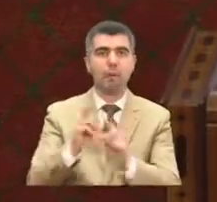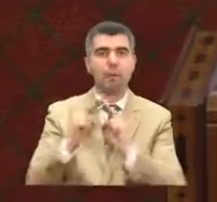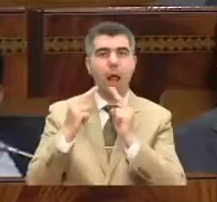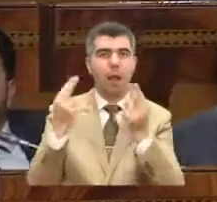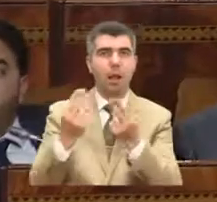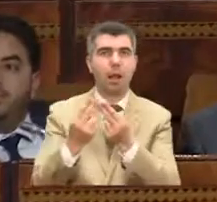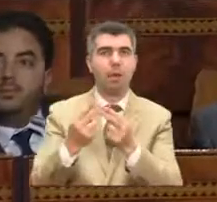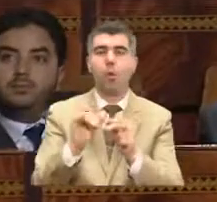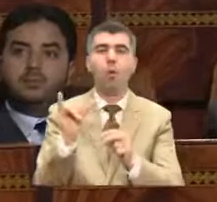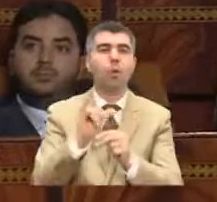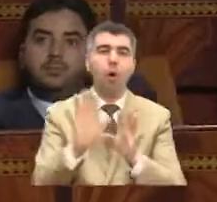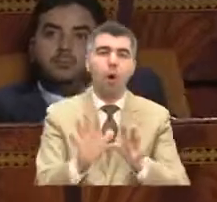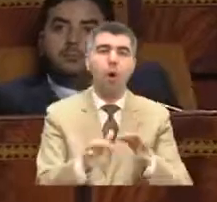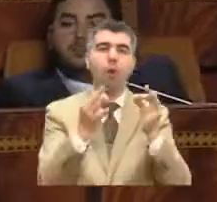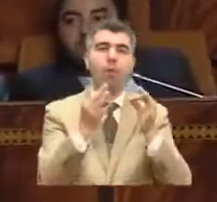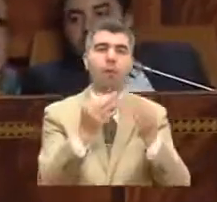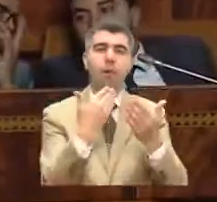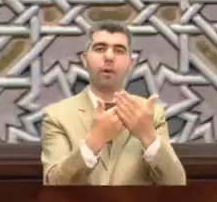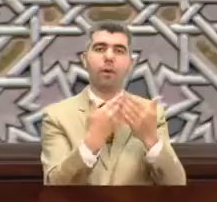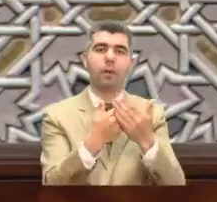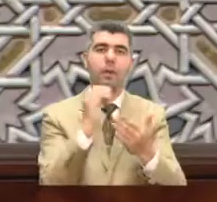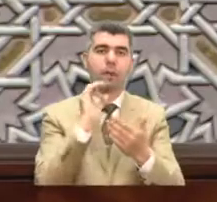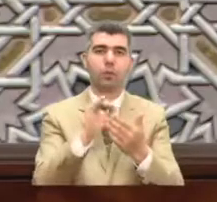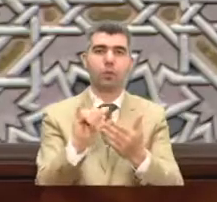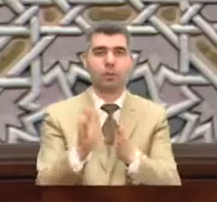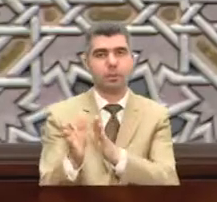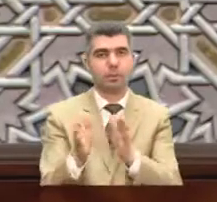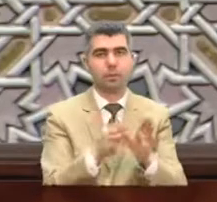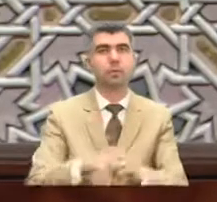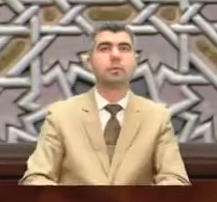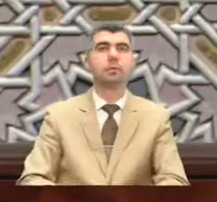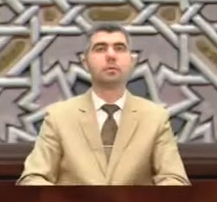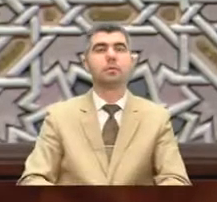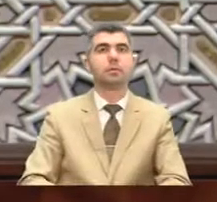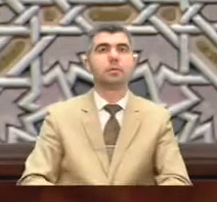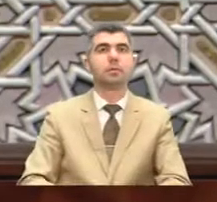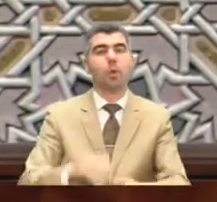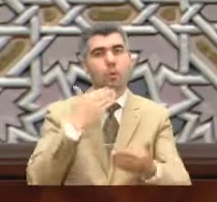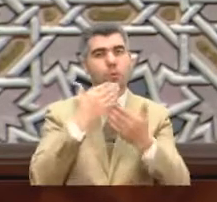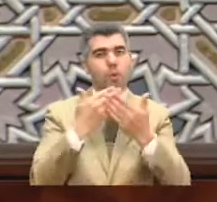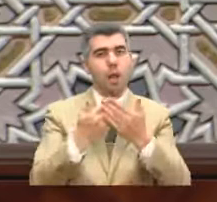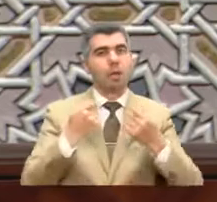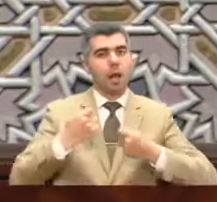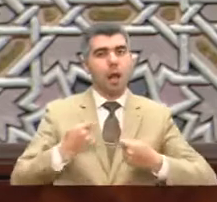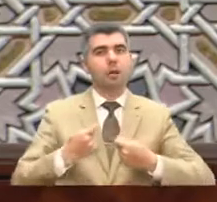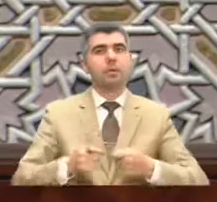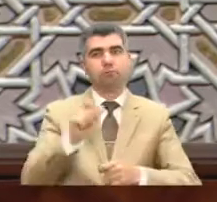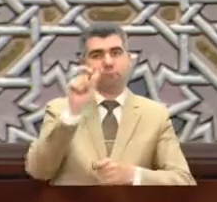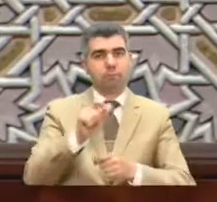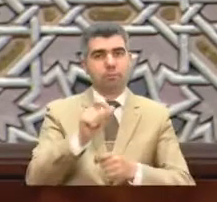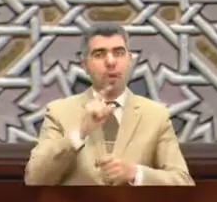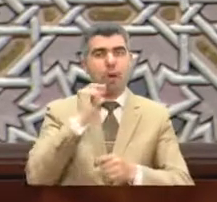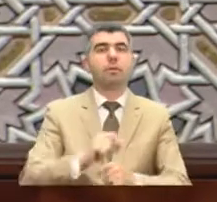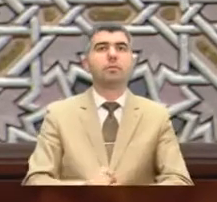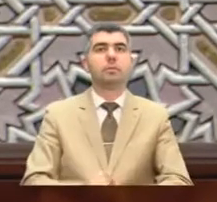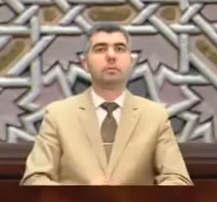لهذا المخطط؟ شكرا. تفضل السيدة الوزيرة الجواب. شكرا سيد الرئيس، شكرا سيد النائب المحترم. إذا